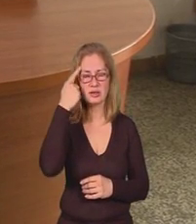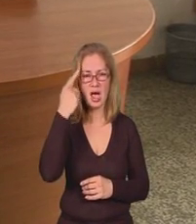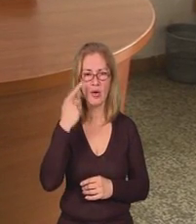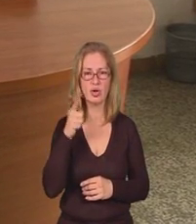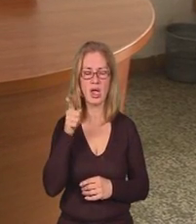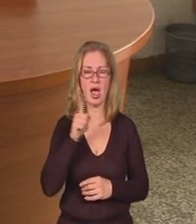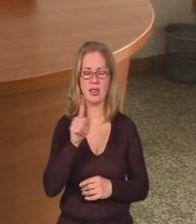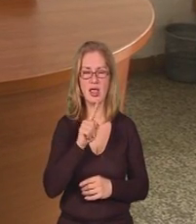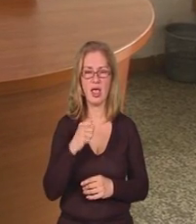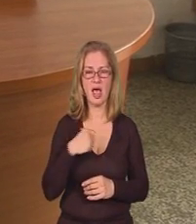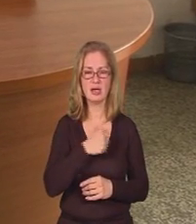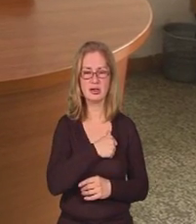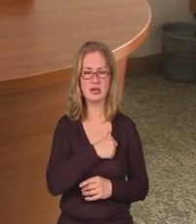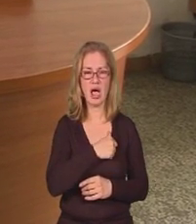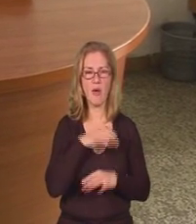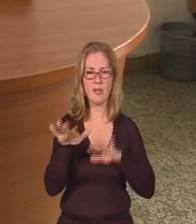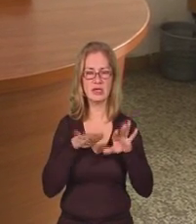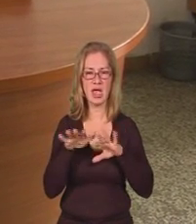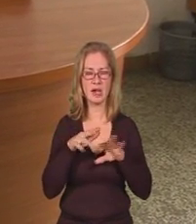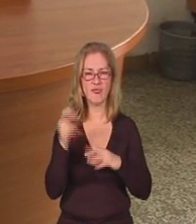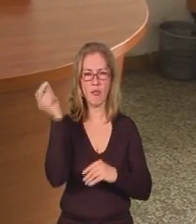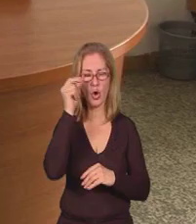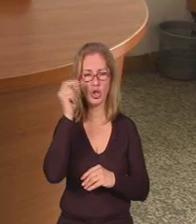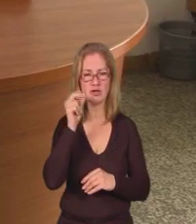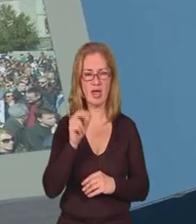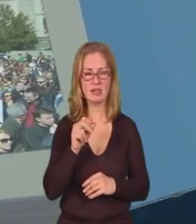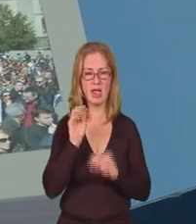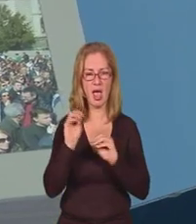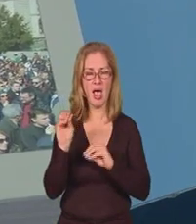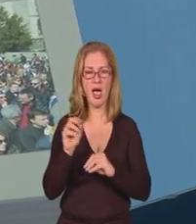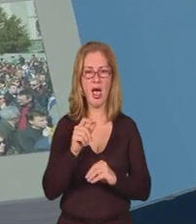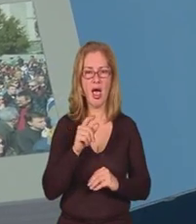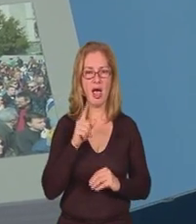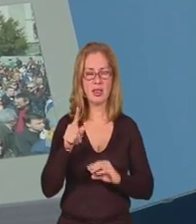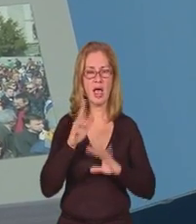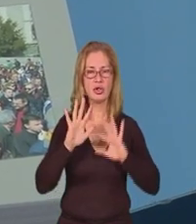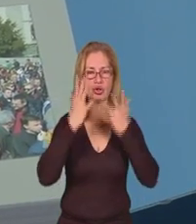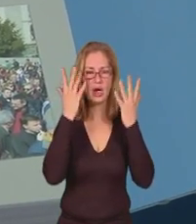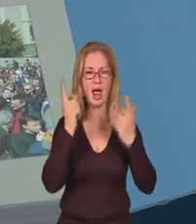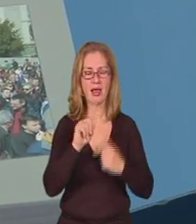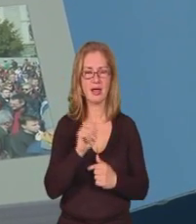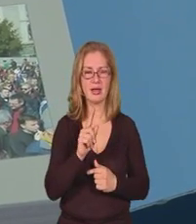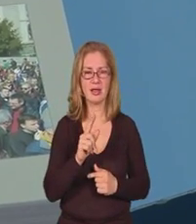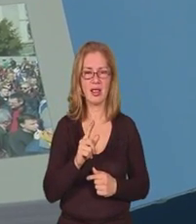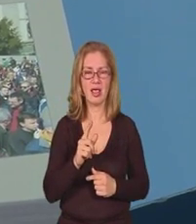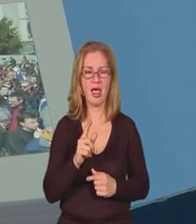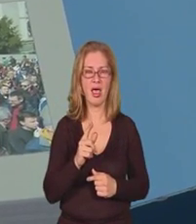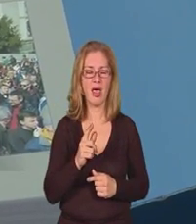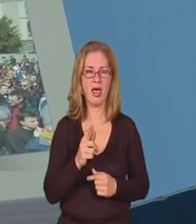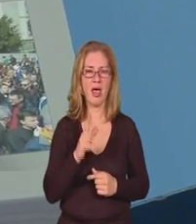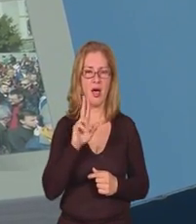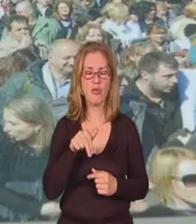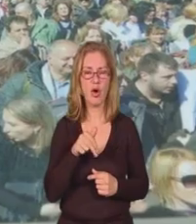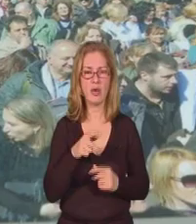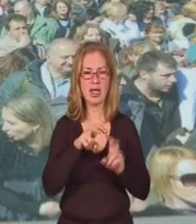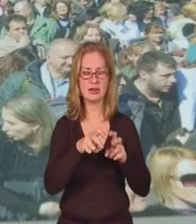da za ovakvu situaciju nije odgovorno samo Ministarstvo prosvete, već i druga ministarstva, te je današnji štrajk bio neizbežan. Što se tiče